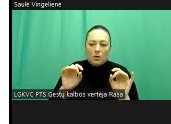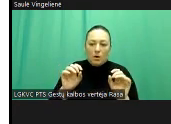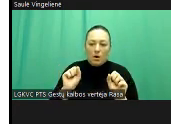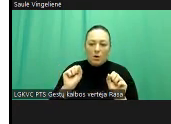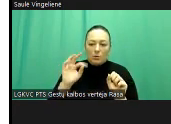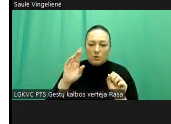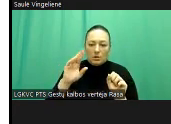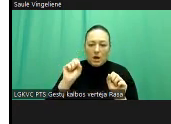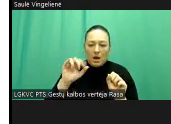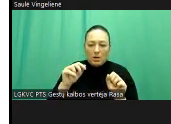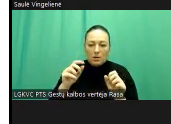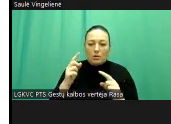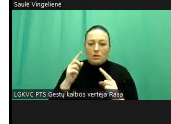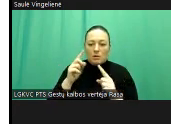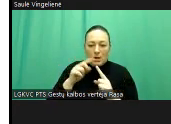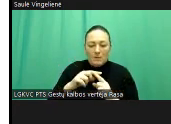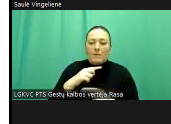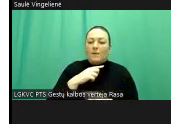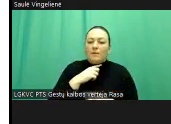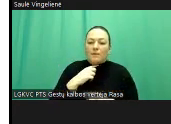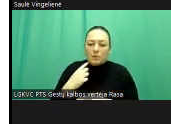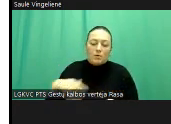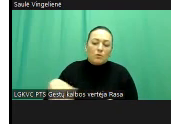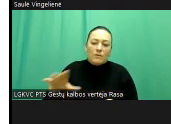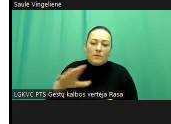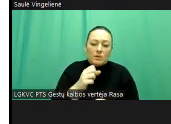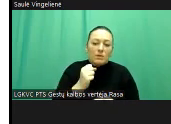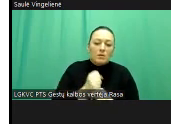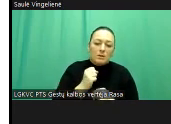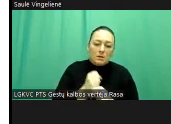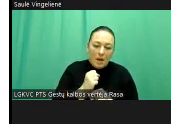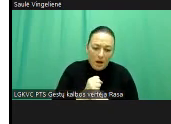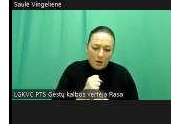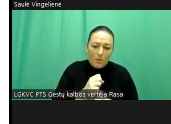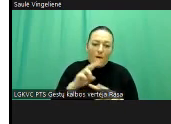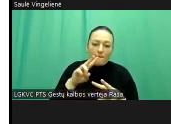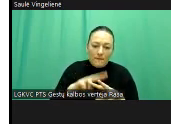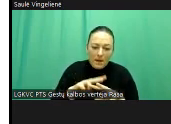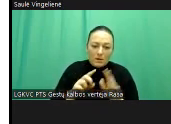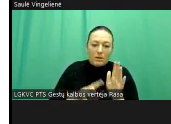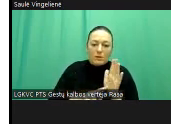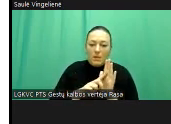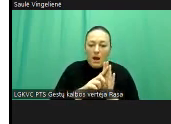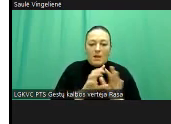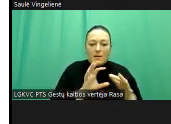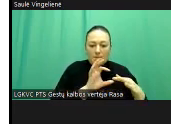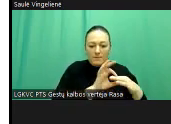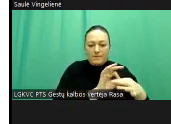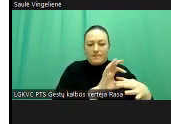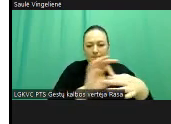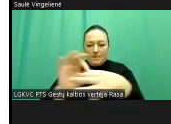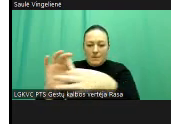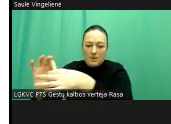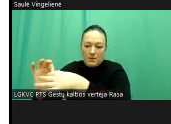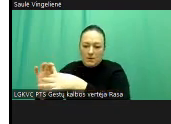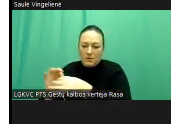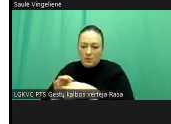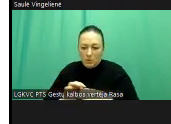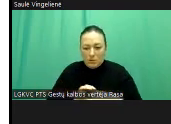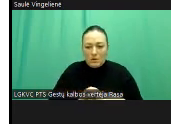Ir vis labiau ir labiau visos darbo sritys pradeda jungtis, vienyti savo pajėgas,